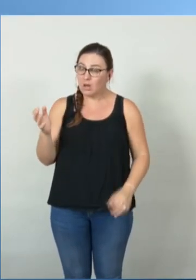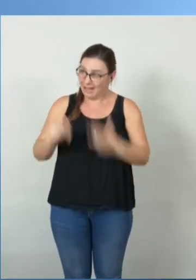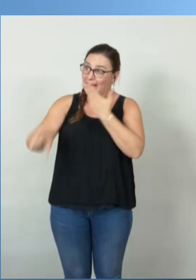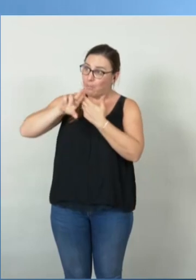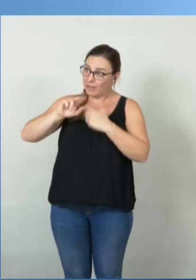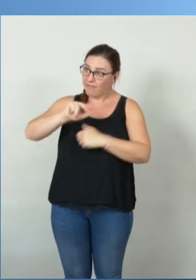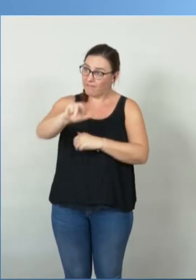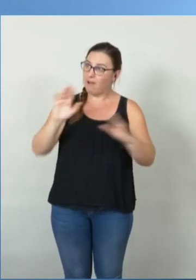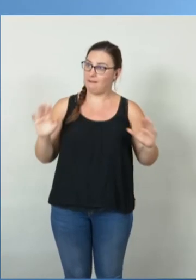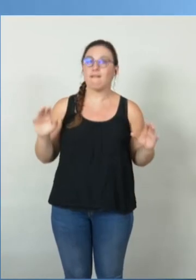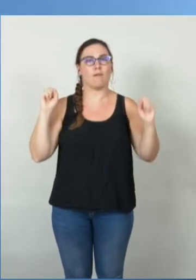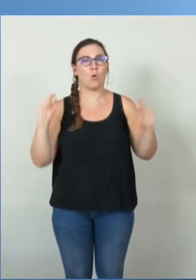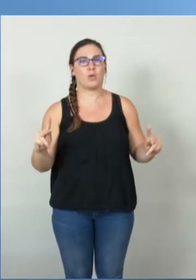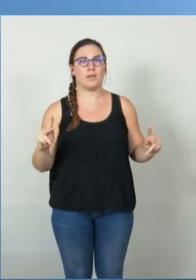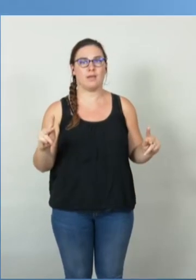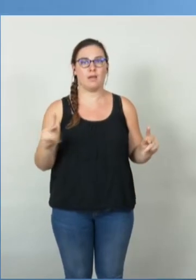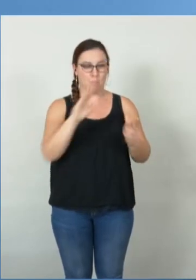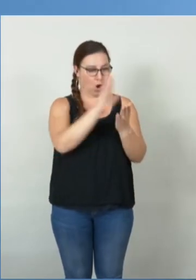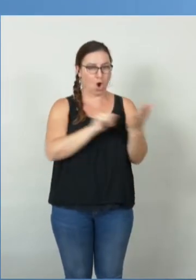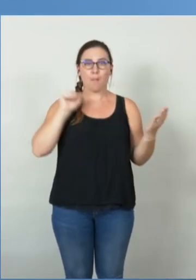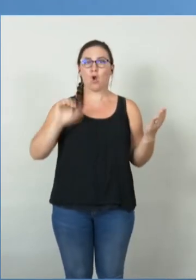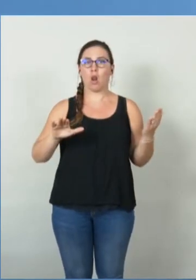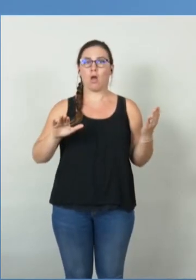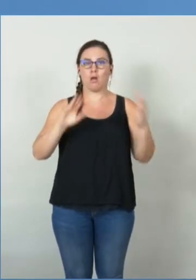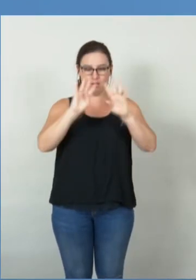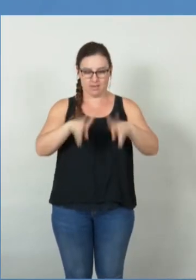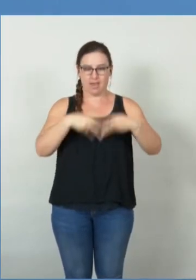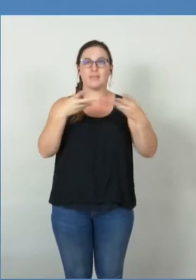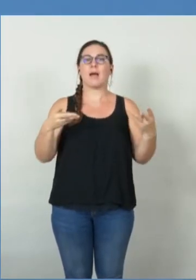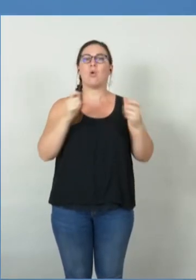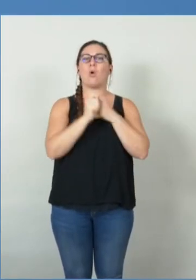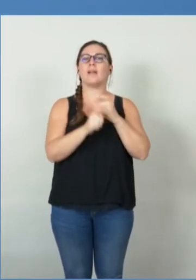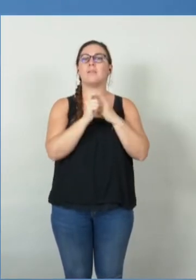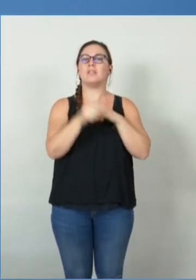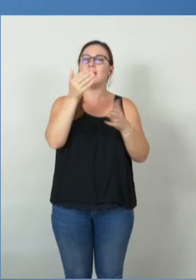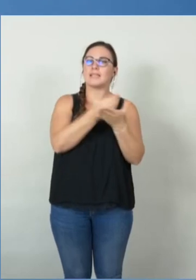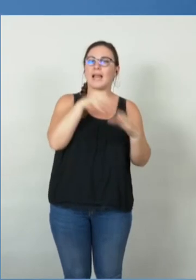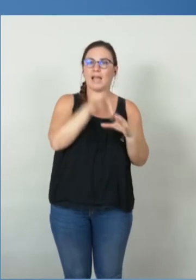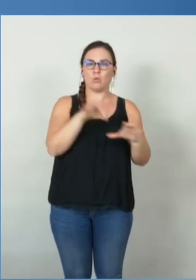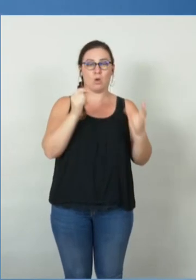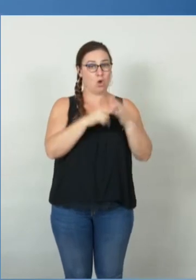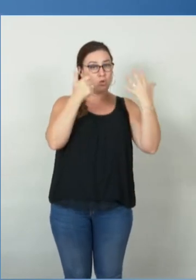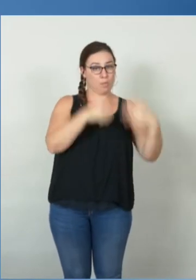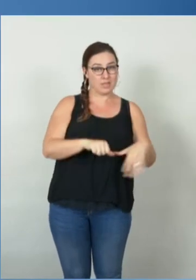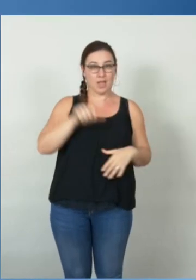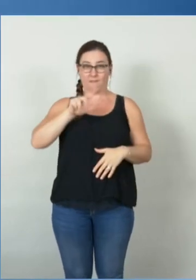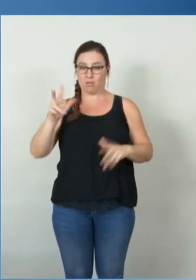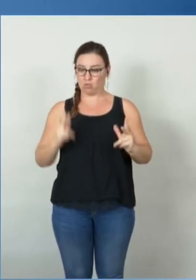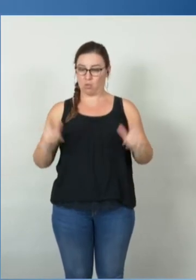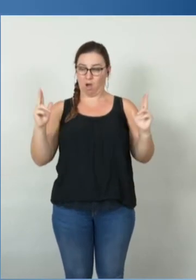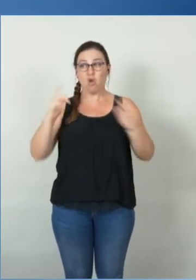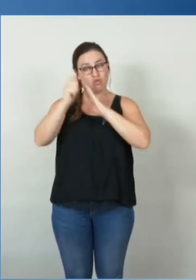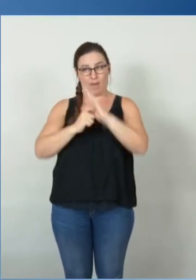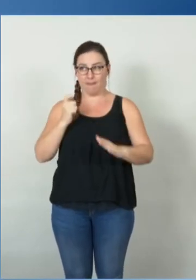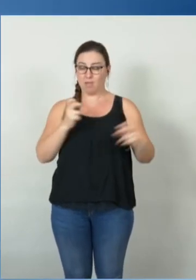répondrez très bien donc moi j'ai copié collé le tableau des indemnités d'élus et entre 2016 et 2023 je le redis